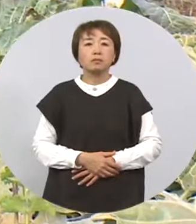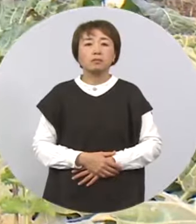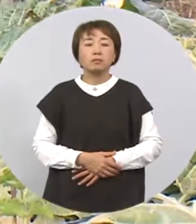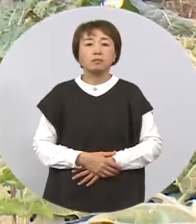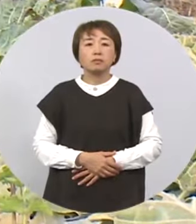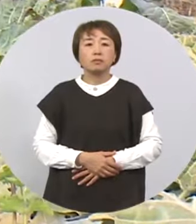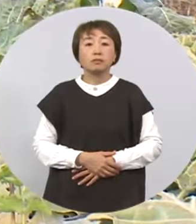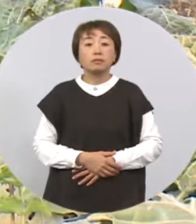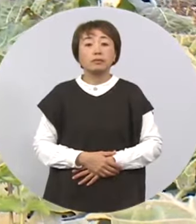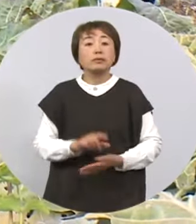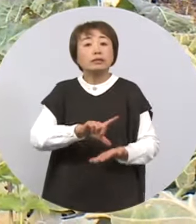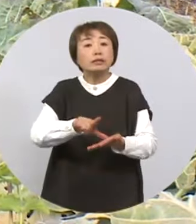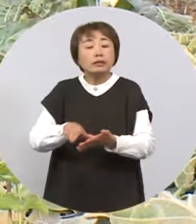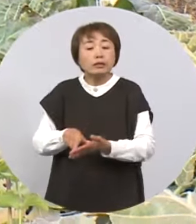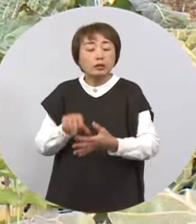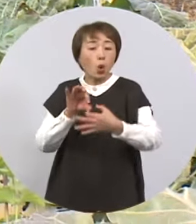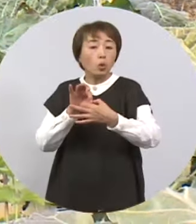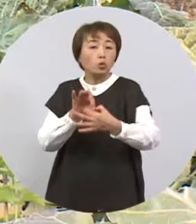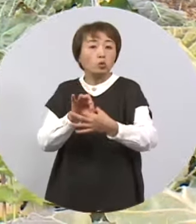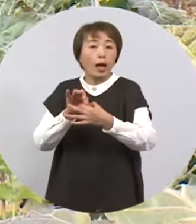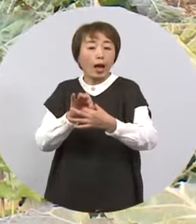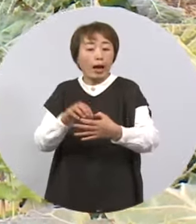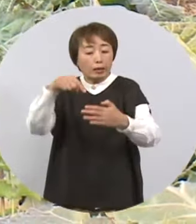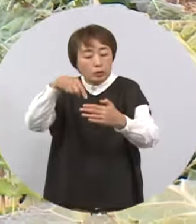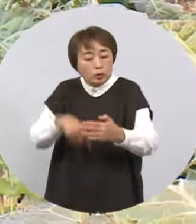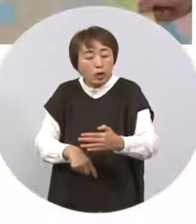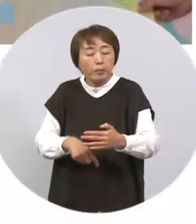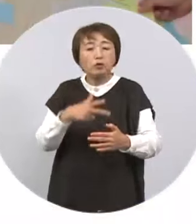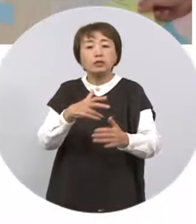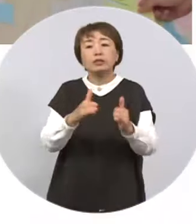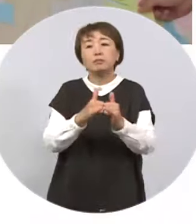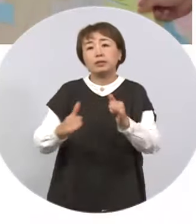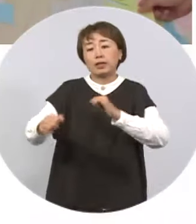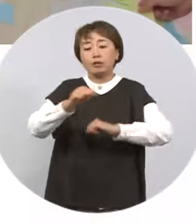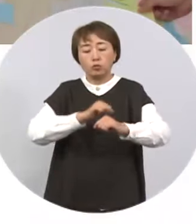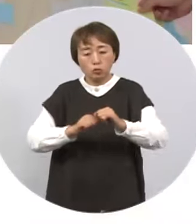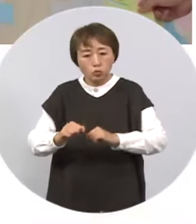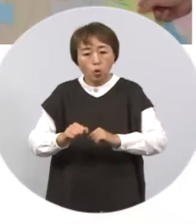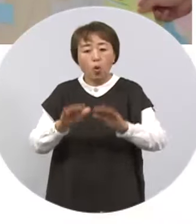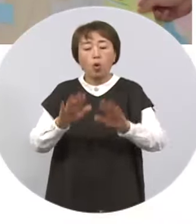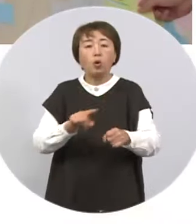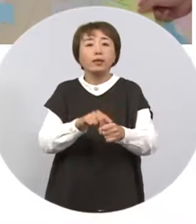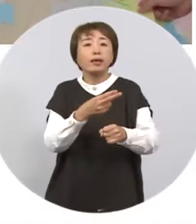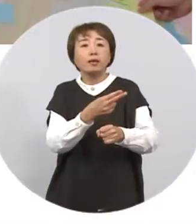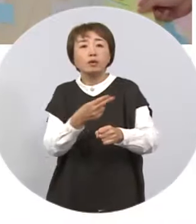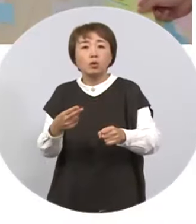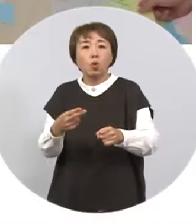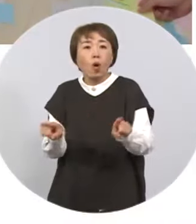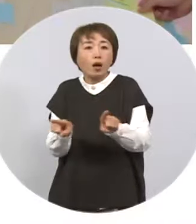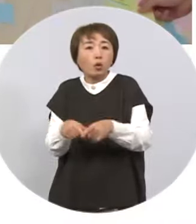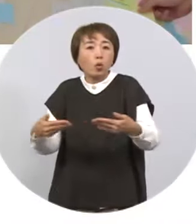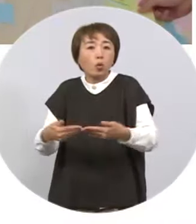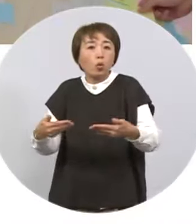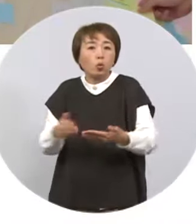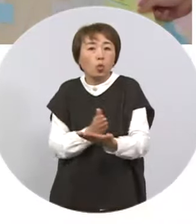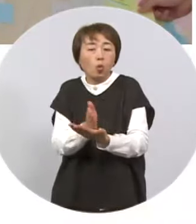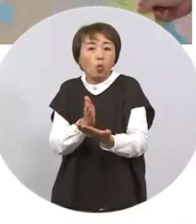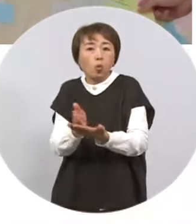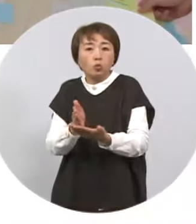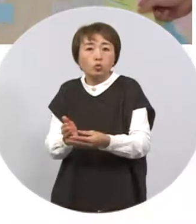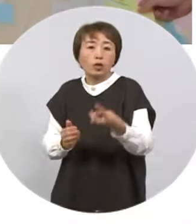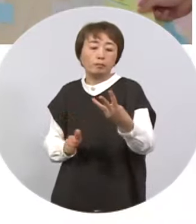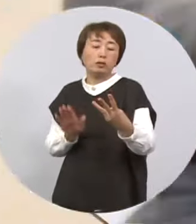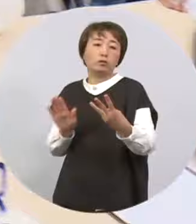はい、地域とのつながりを深める市民活動、今年度は共同コースで3つの事業が実施されています